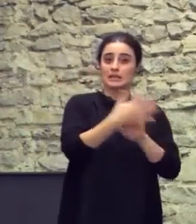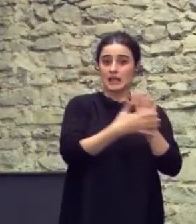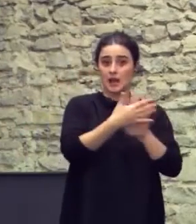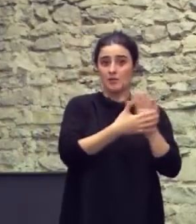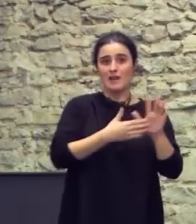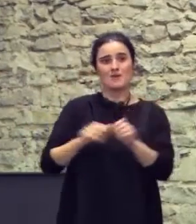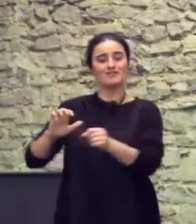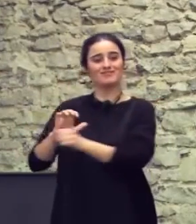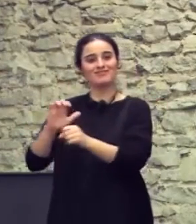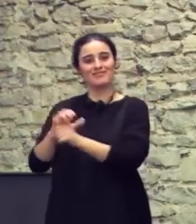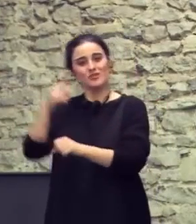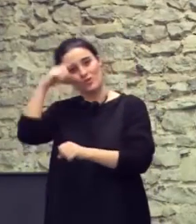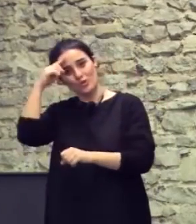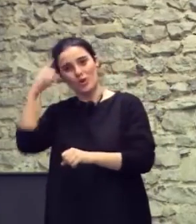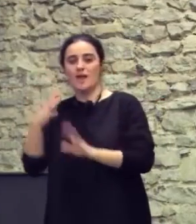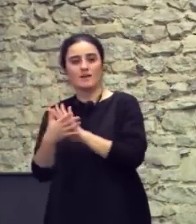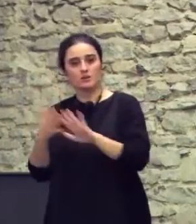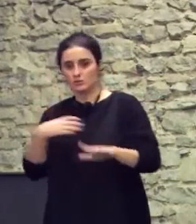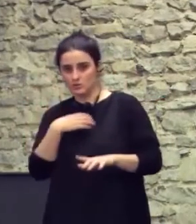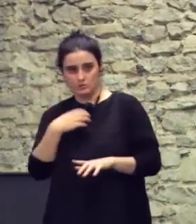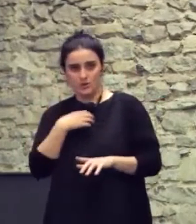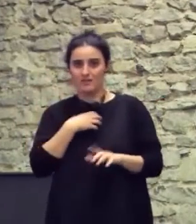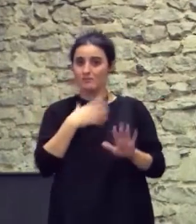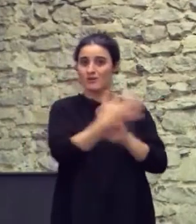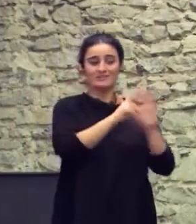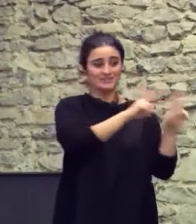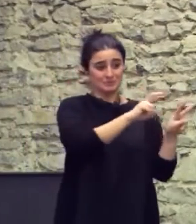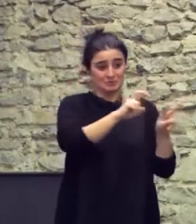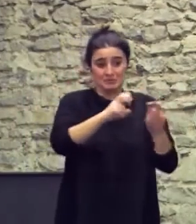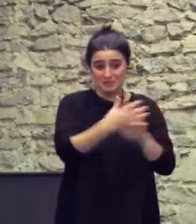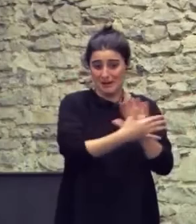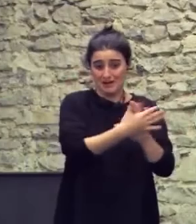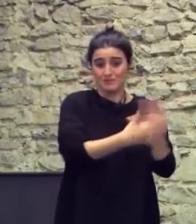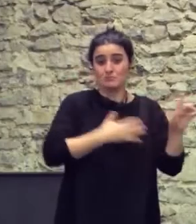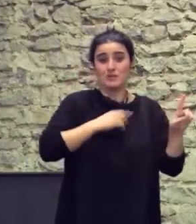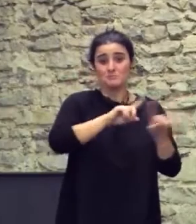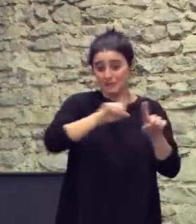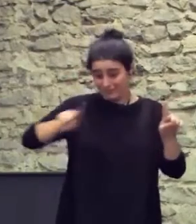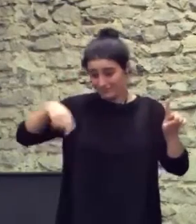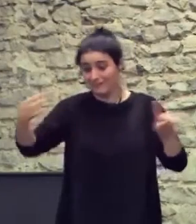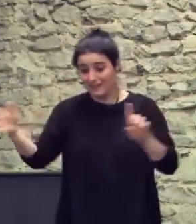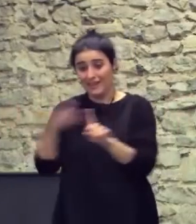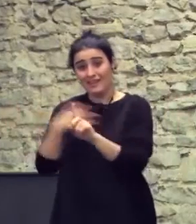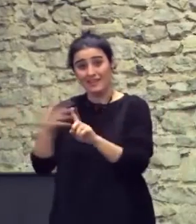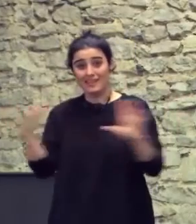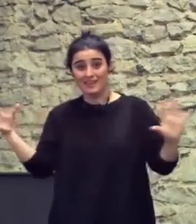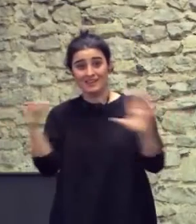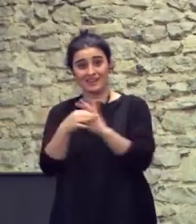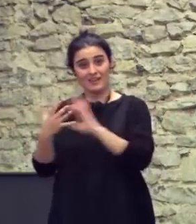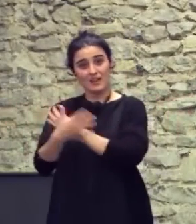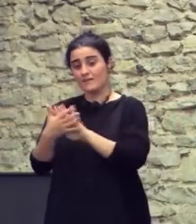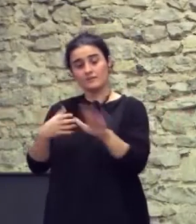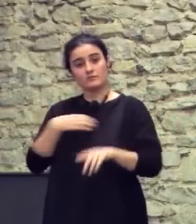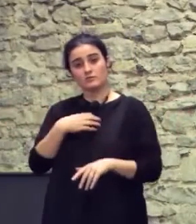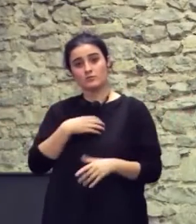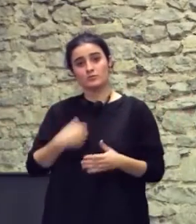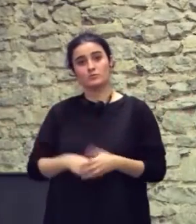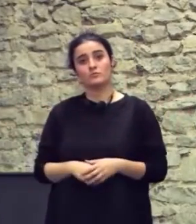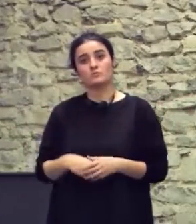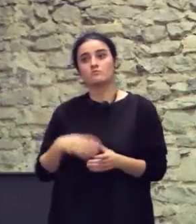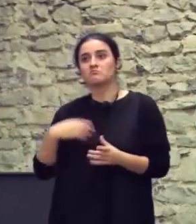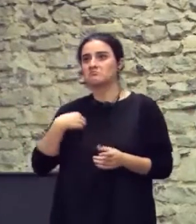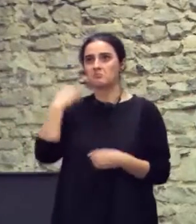egin bortxaketaren kulturaz, hitz egin daiteke gauza pilo batetaz, baina ez gauza horiek sortzen duten indarkeriaz. Oso zaila